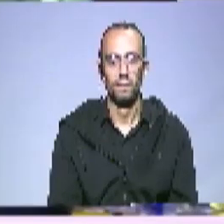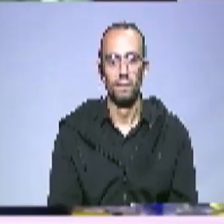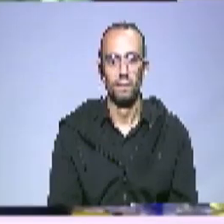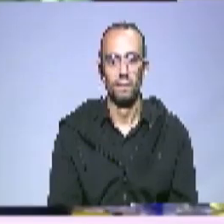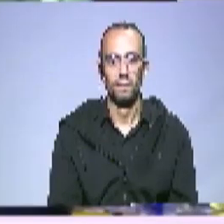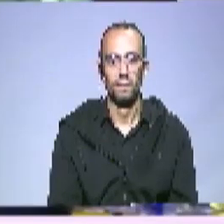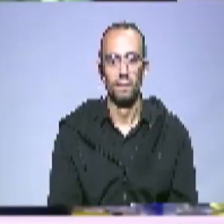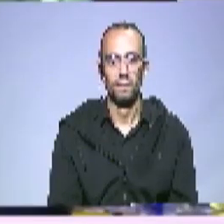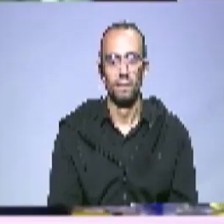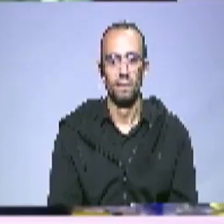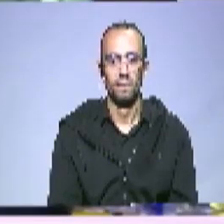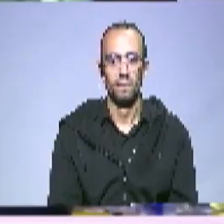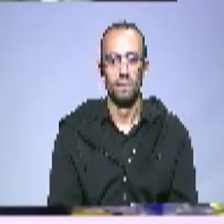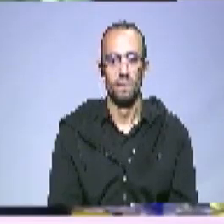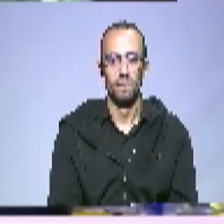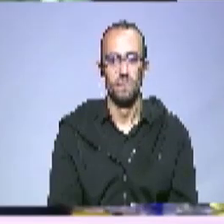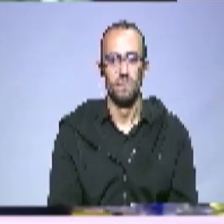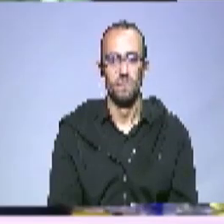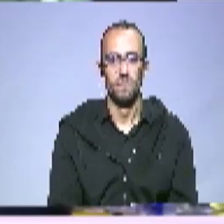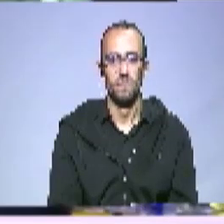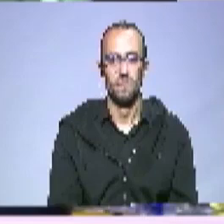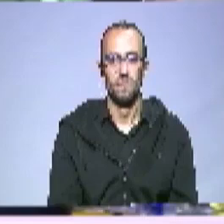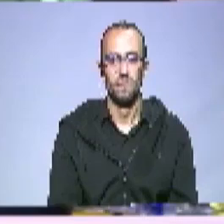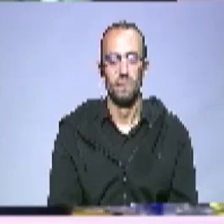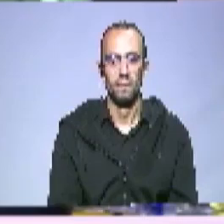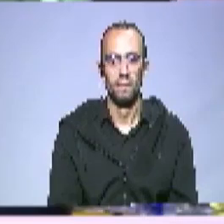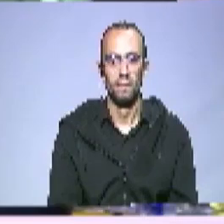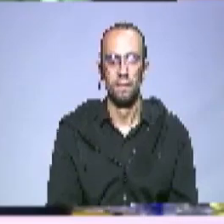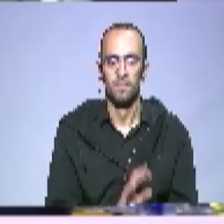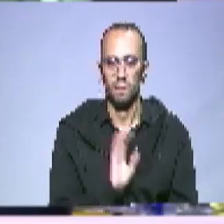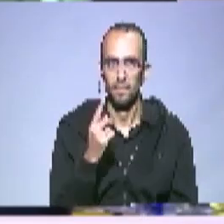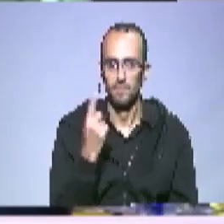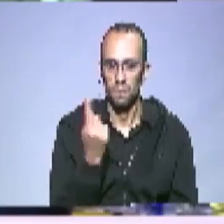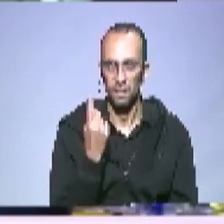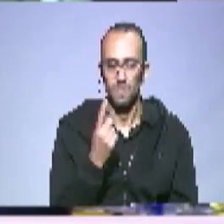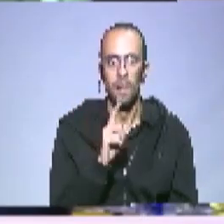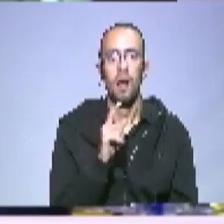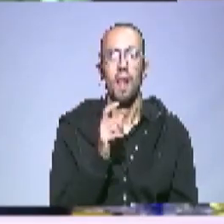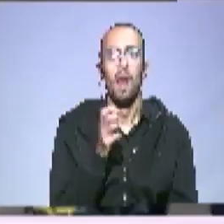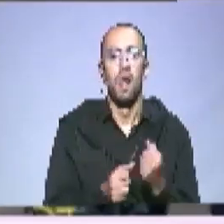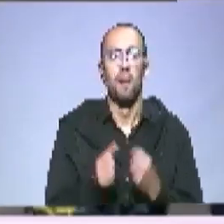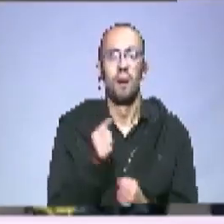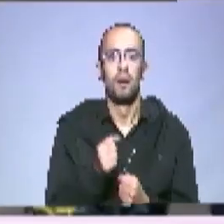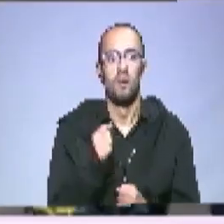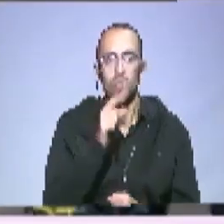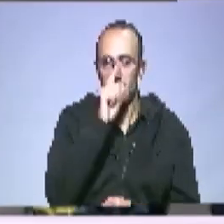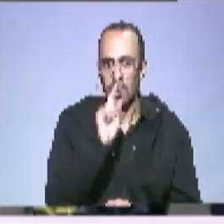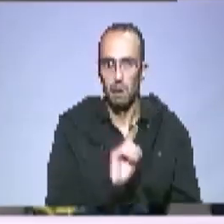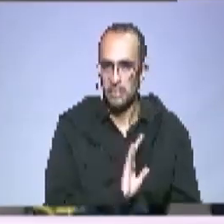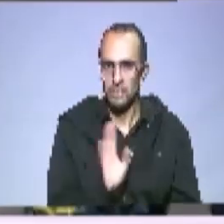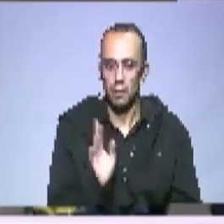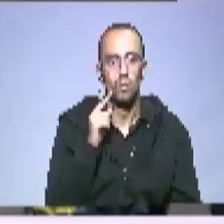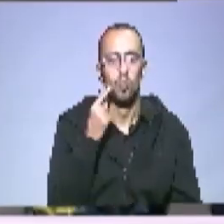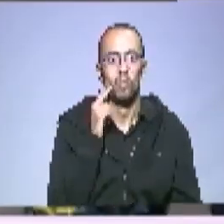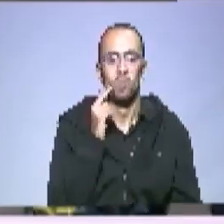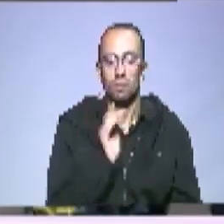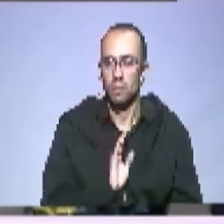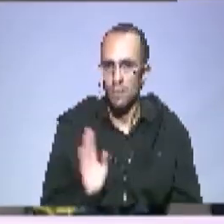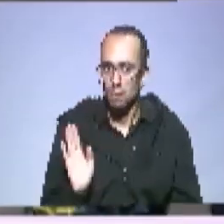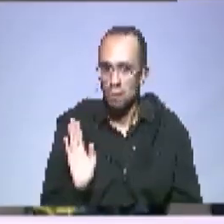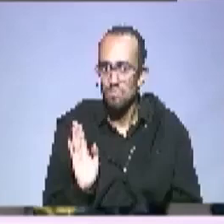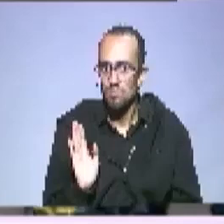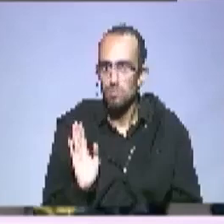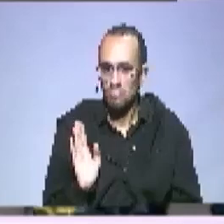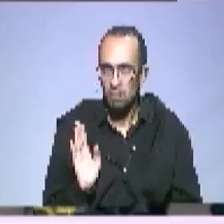فنجان خل. ايوه كده يا شيف. ده اللي في الخلاط، لبن جوز الهند بس والسكر كده. لبن